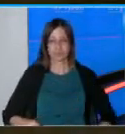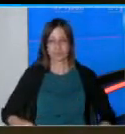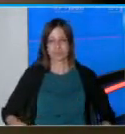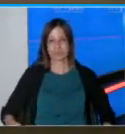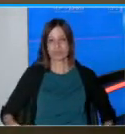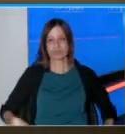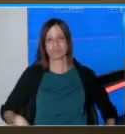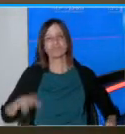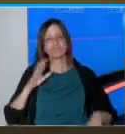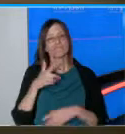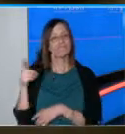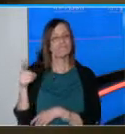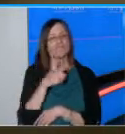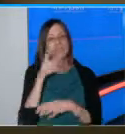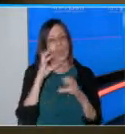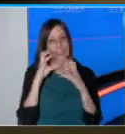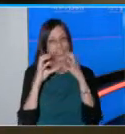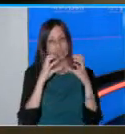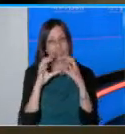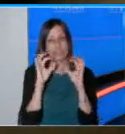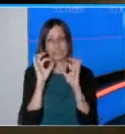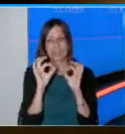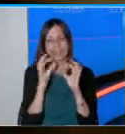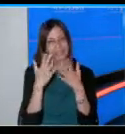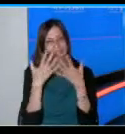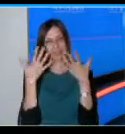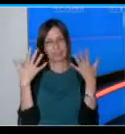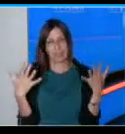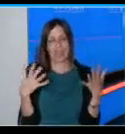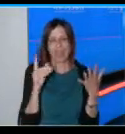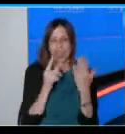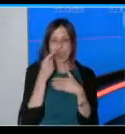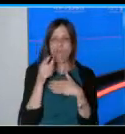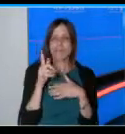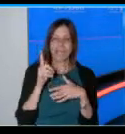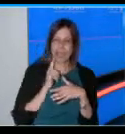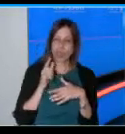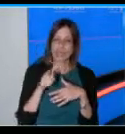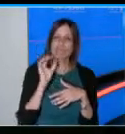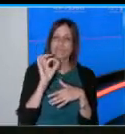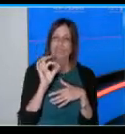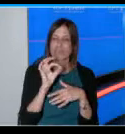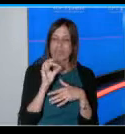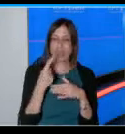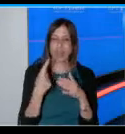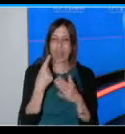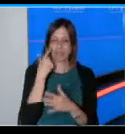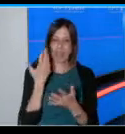והסיקור התקשורתי באמת נפח את האירוע, והם חיכו לזה כדי להבליט